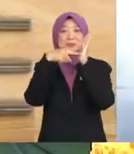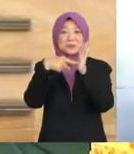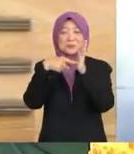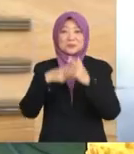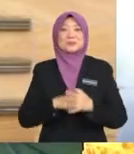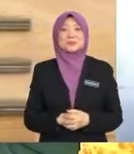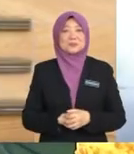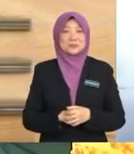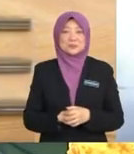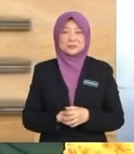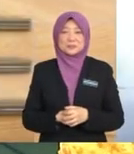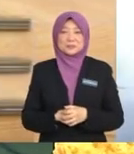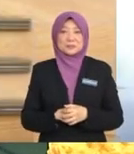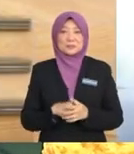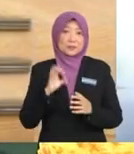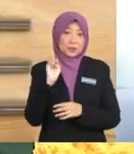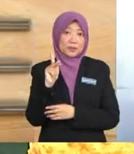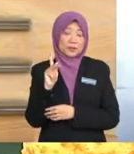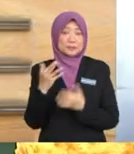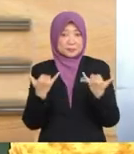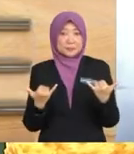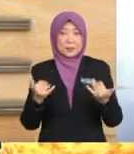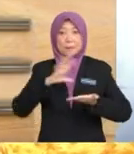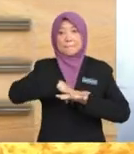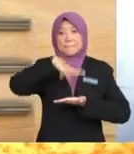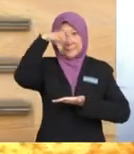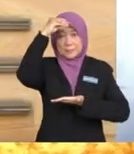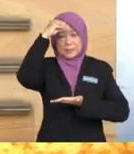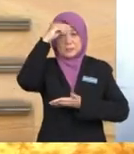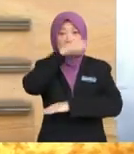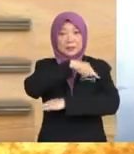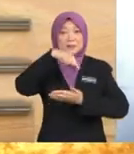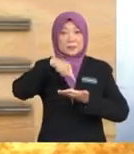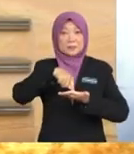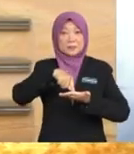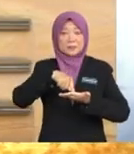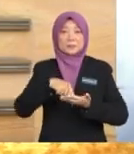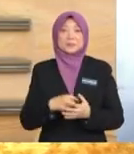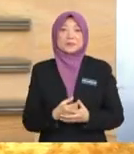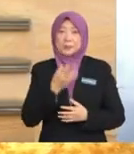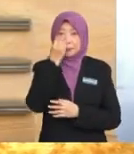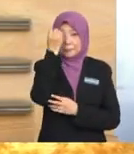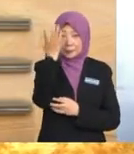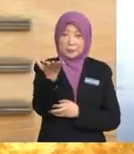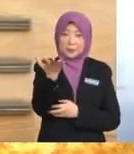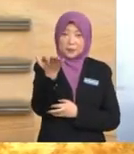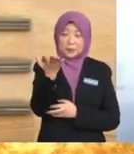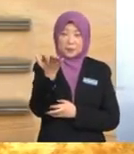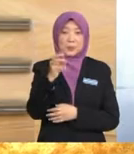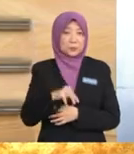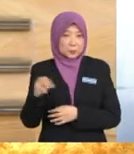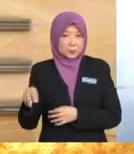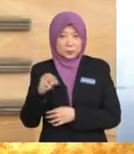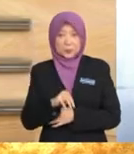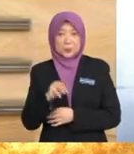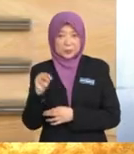kembali. Okey, cikgu. Sebelum kita nak mulakan pembelajaran kita hari ini, suka untuk kita ingatkan kepada adik-adik dan juga